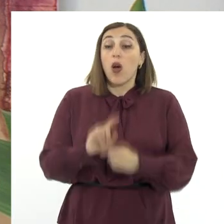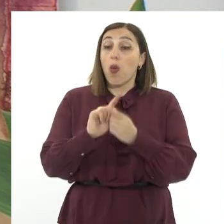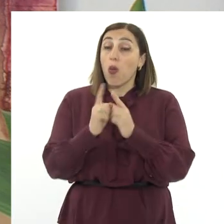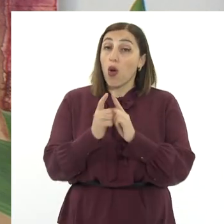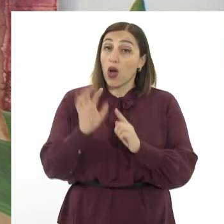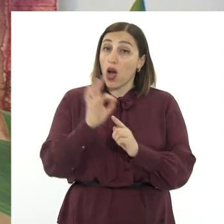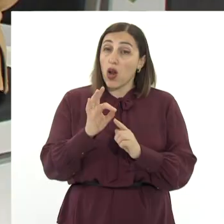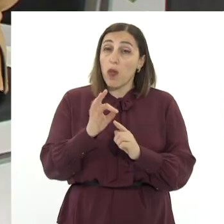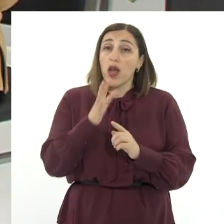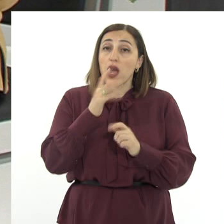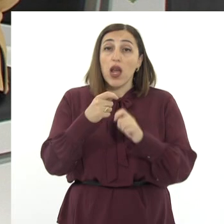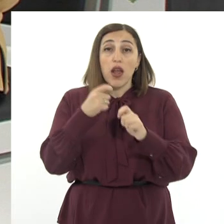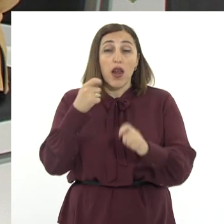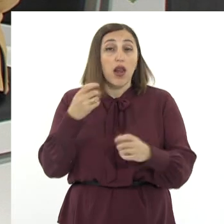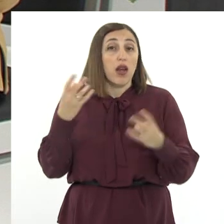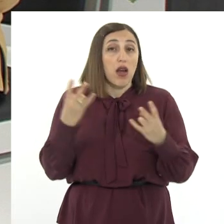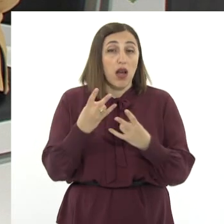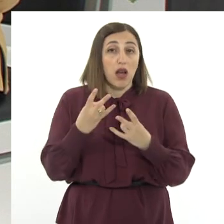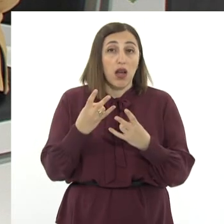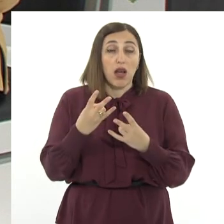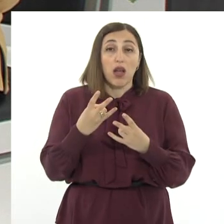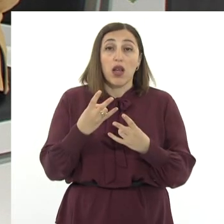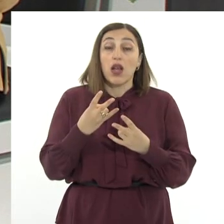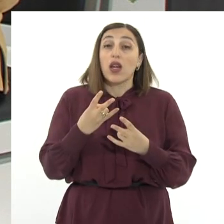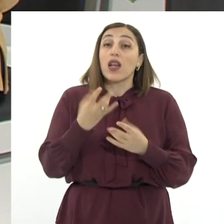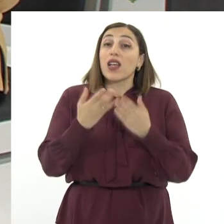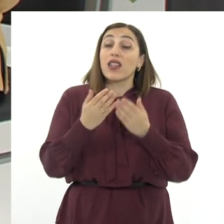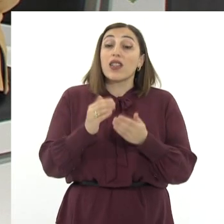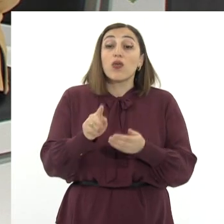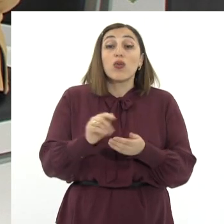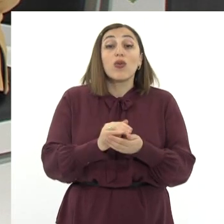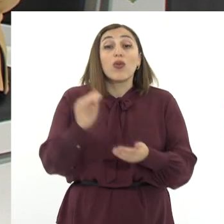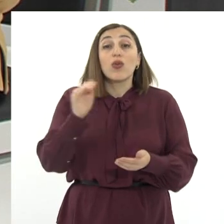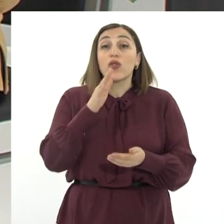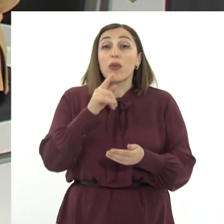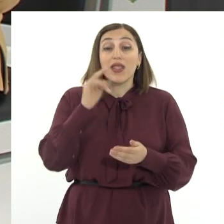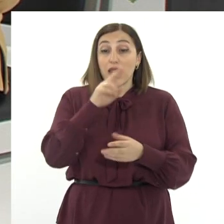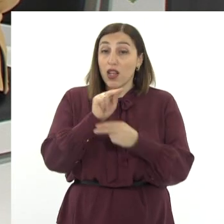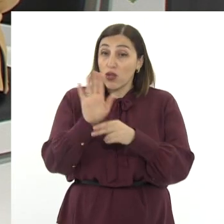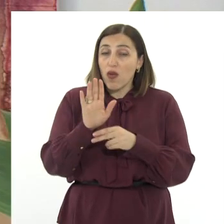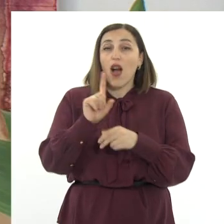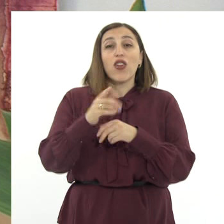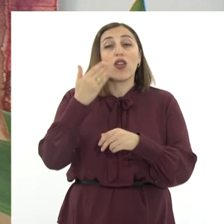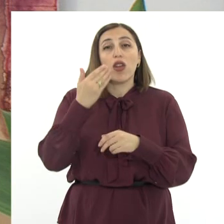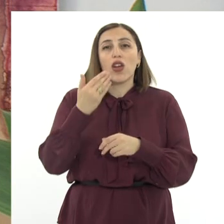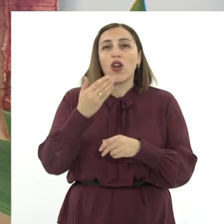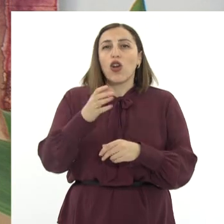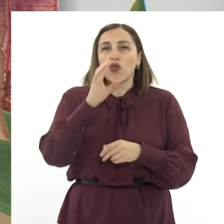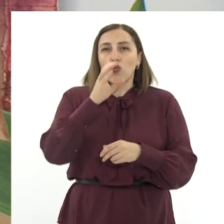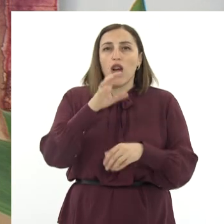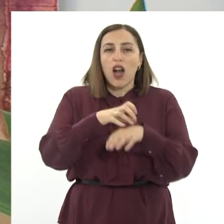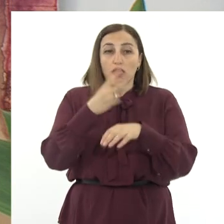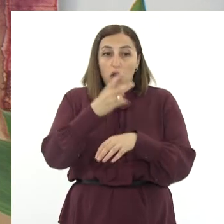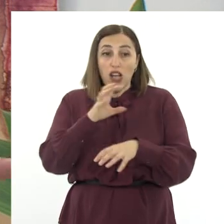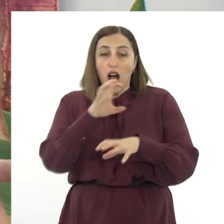փոխվի, փոխվելու համար շատ ավելի երկար ժամանակ է պահանջում, քան եթե սխալ չսկսեին դա անել։ Շունը վազում է